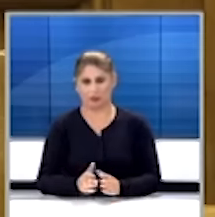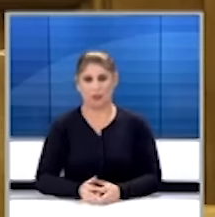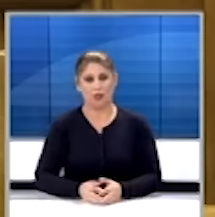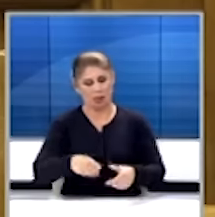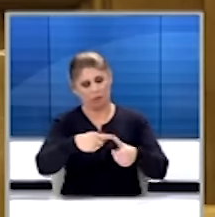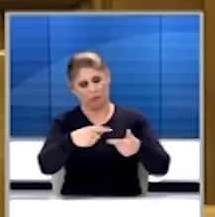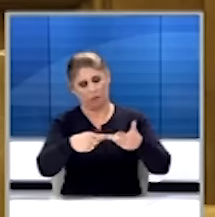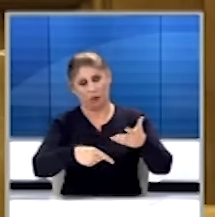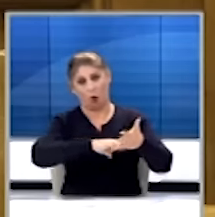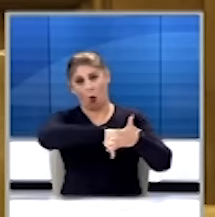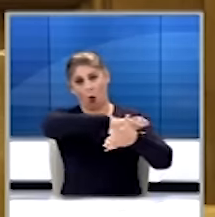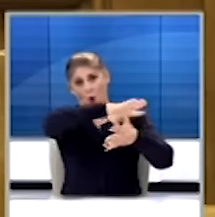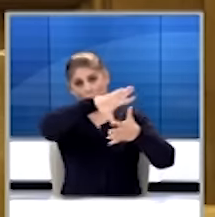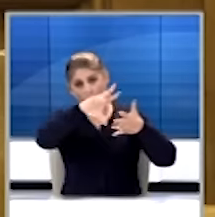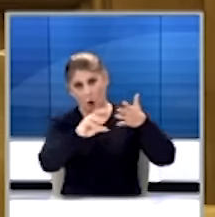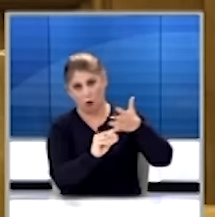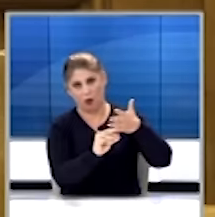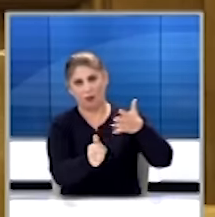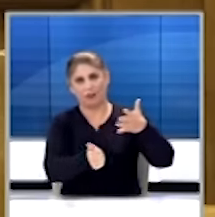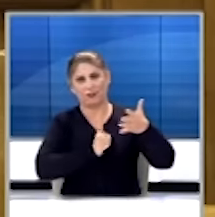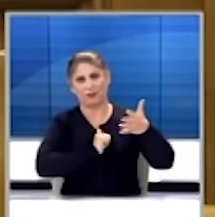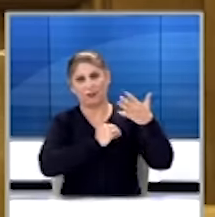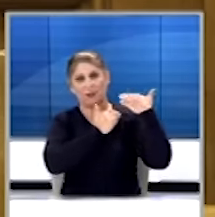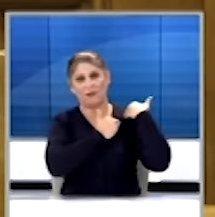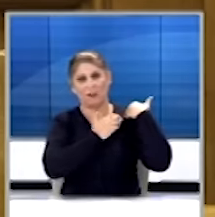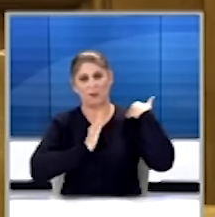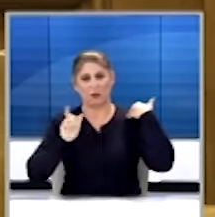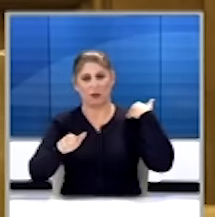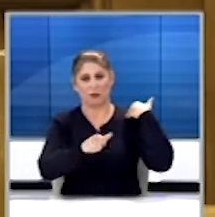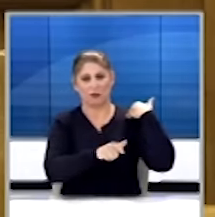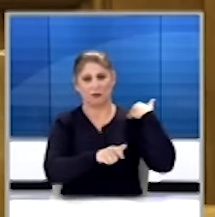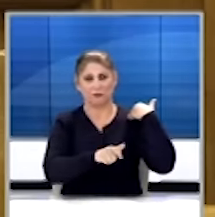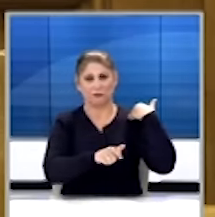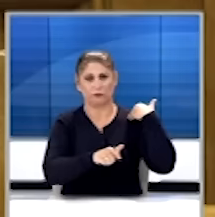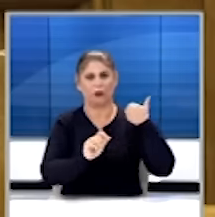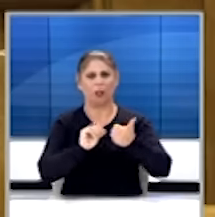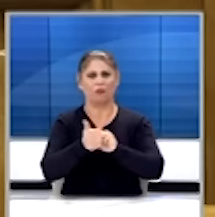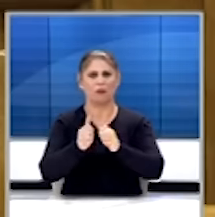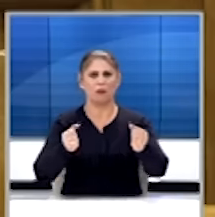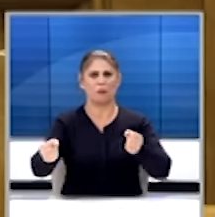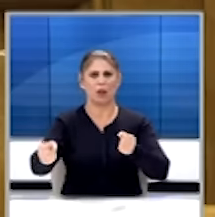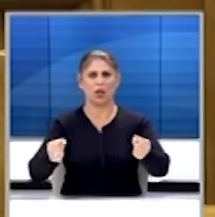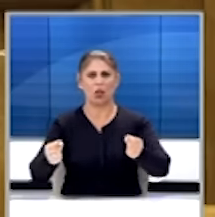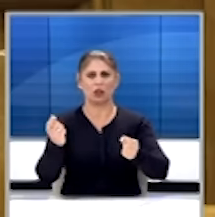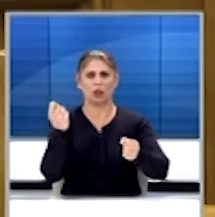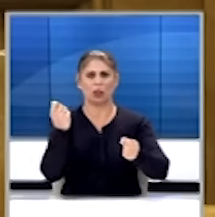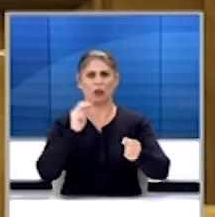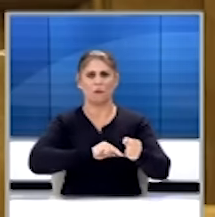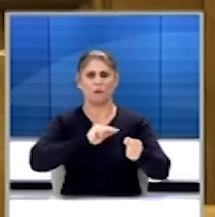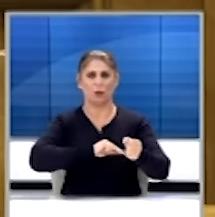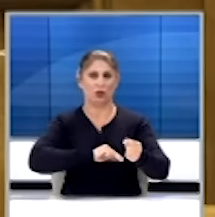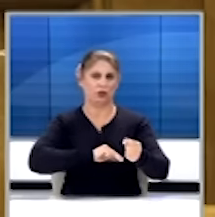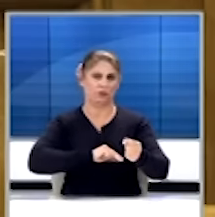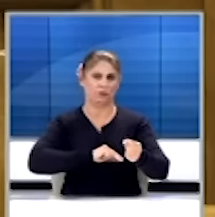Όλα επαφίενται στην ατομική ευθύνη των πολιτών και στον αυτόματο πιλότο των οικονομικών